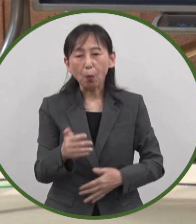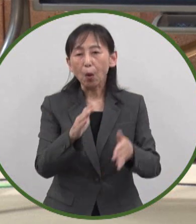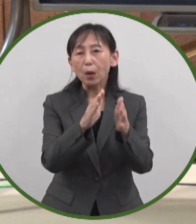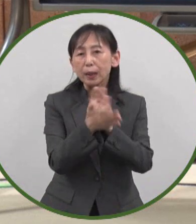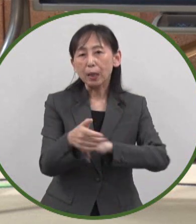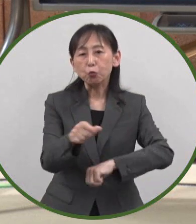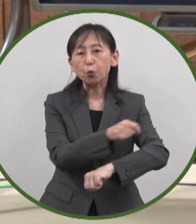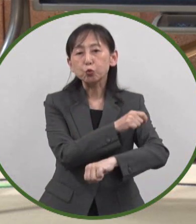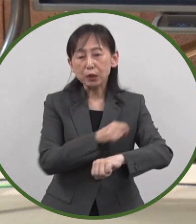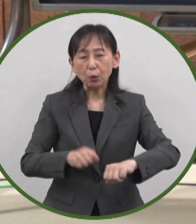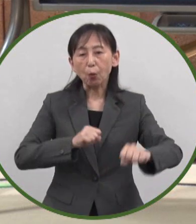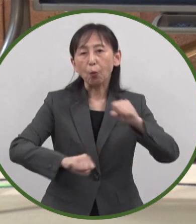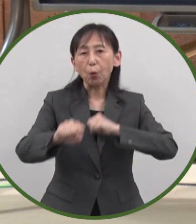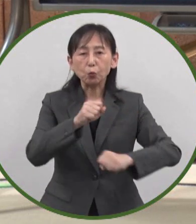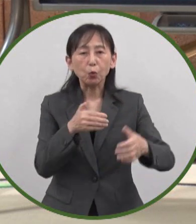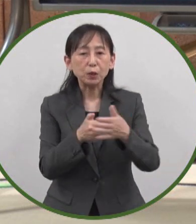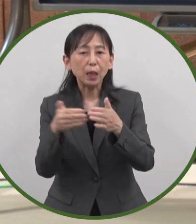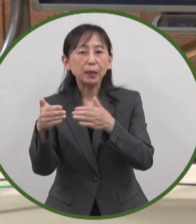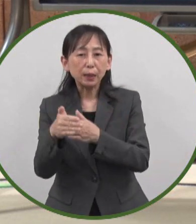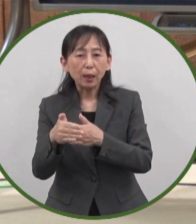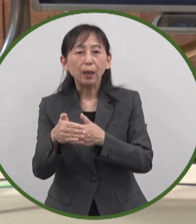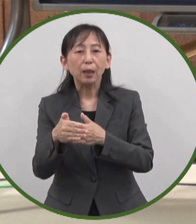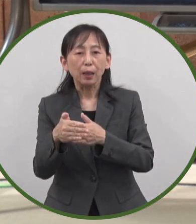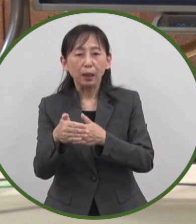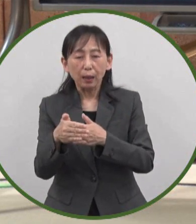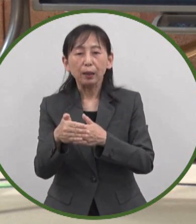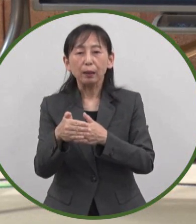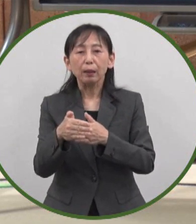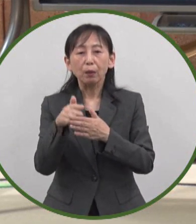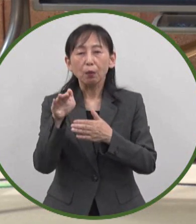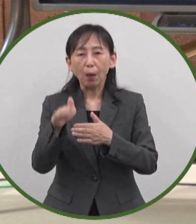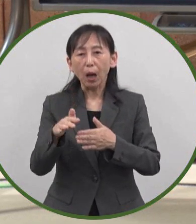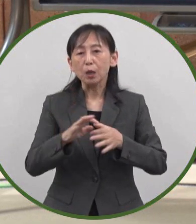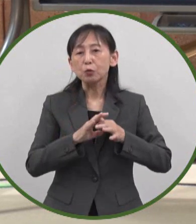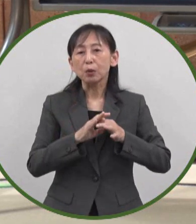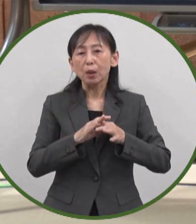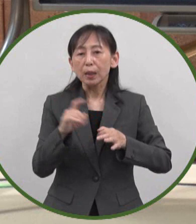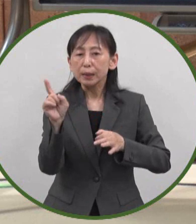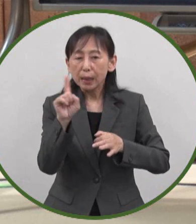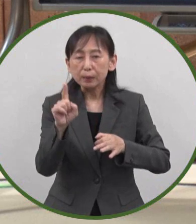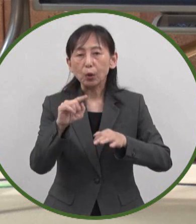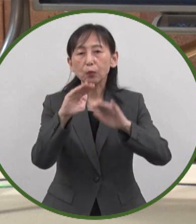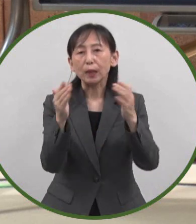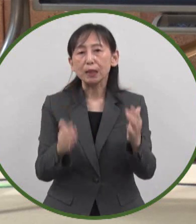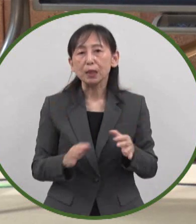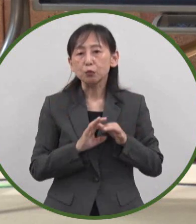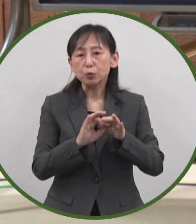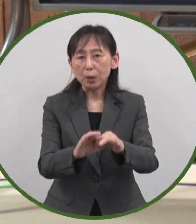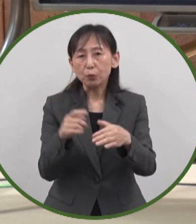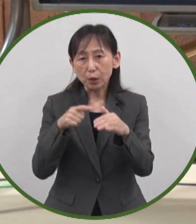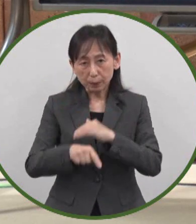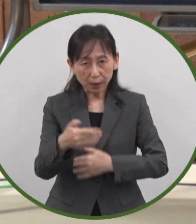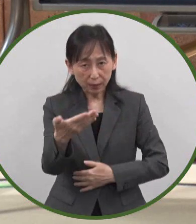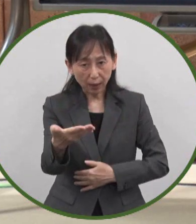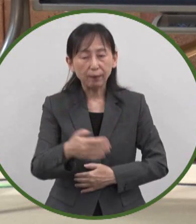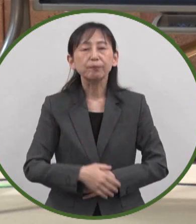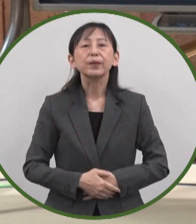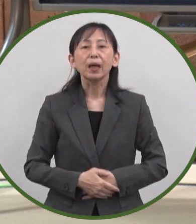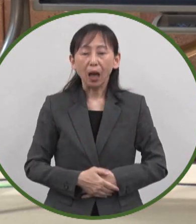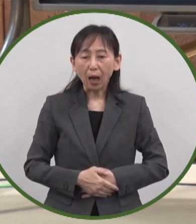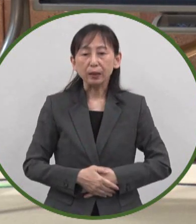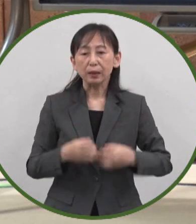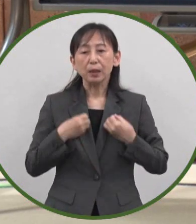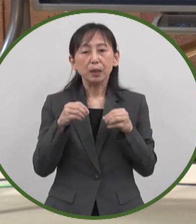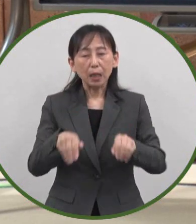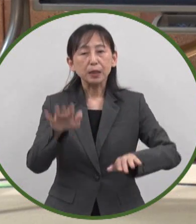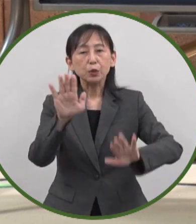の例えば行動制限を伴う対策というのは何らか続けるような可能性というのはあるという。 そうですね、感染状況によっては